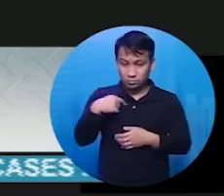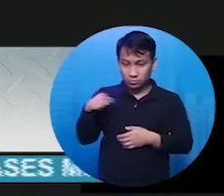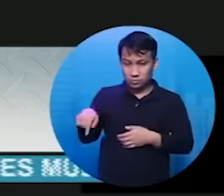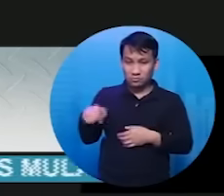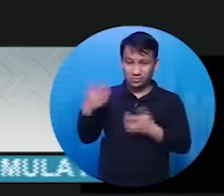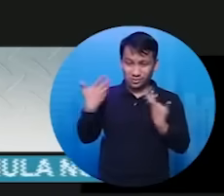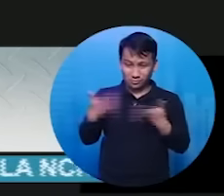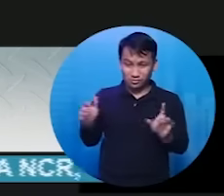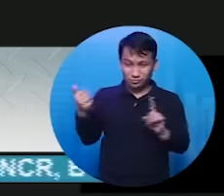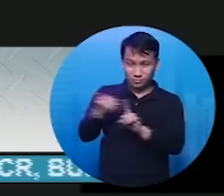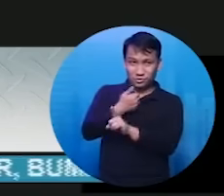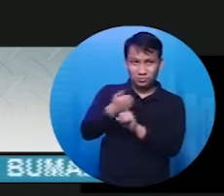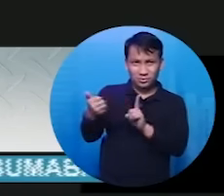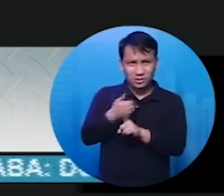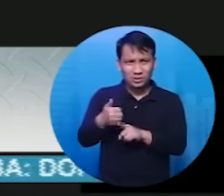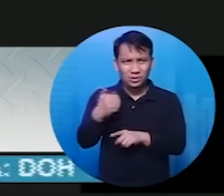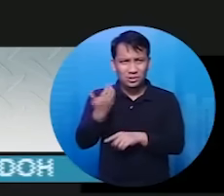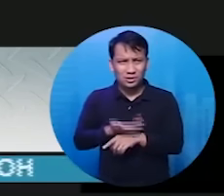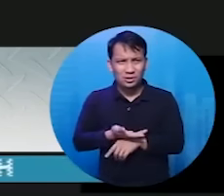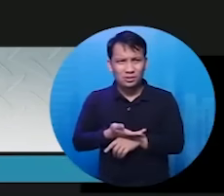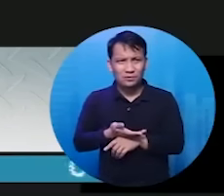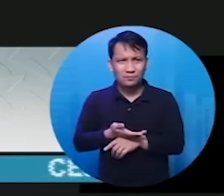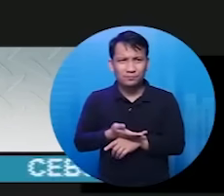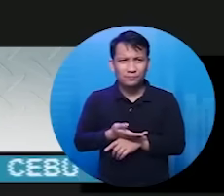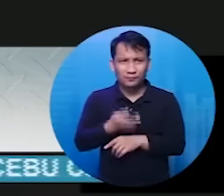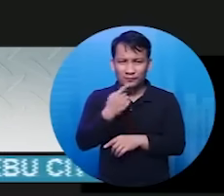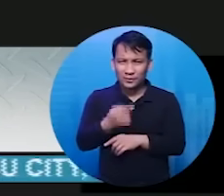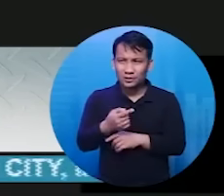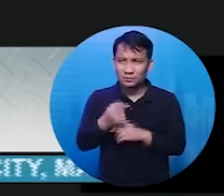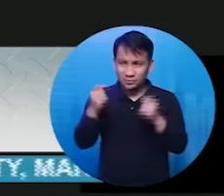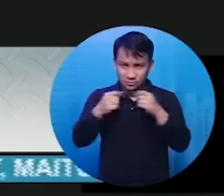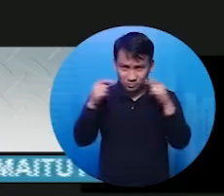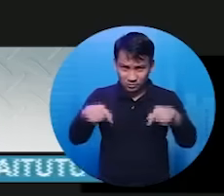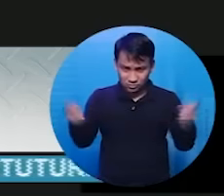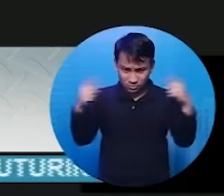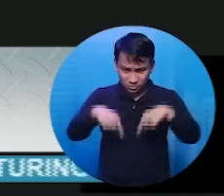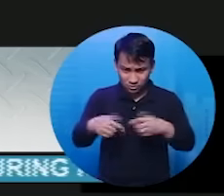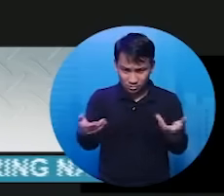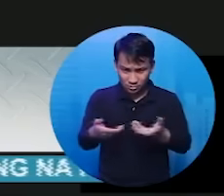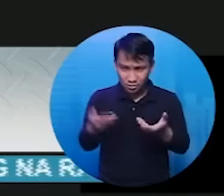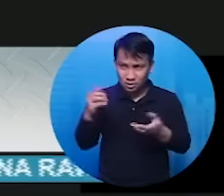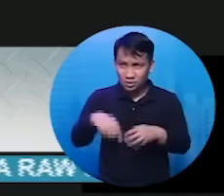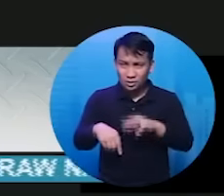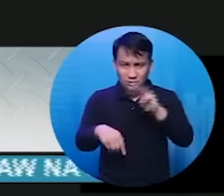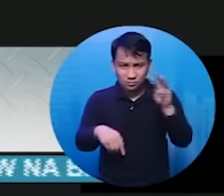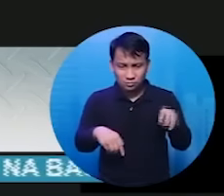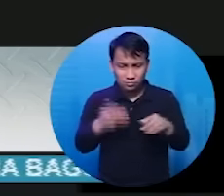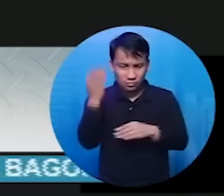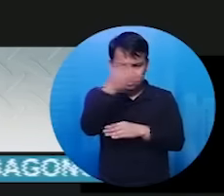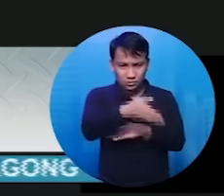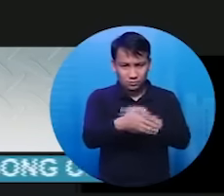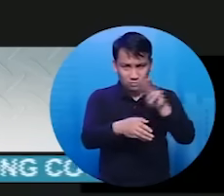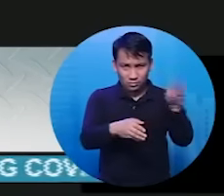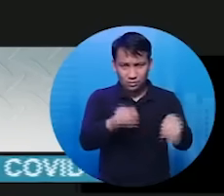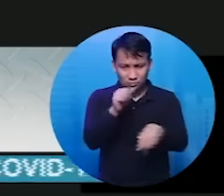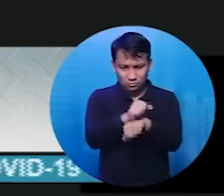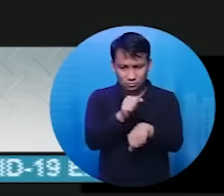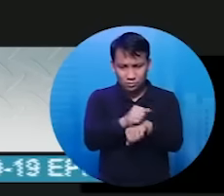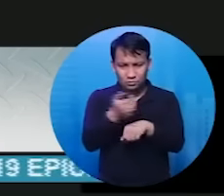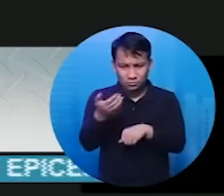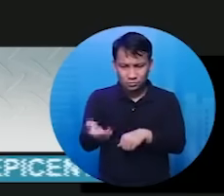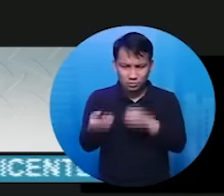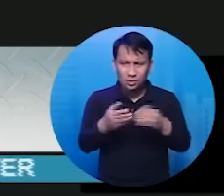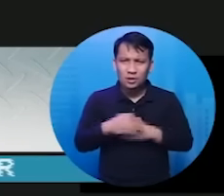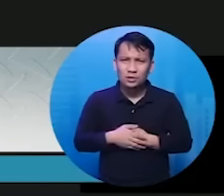po akong bubugin, kami po magkakapatid. Tapos, bali, pumunta po akong Maynila noong nagtrabaho, nagpa-recover po. Tapos, nito lang po